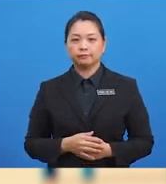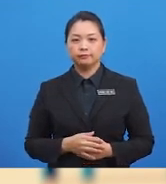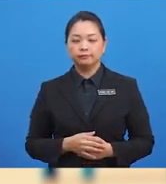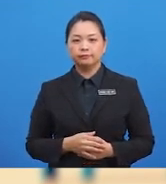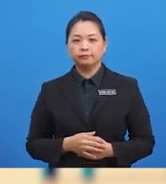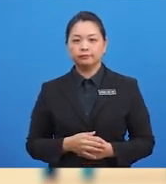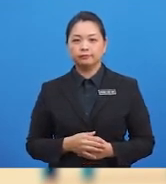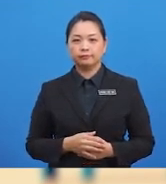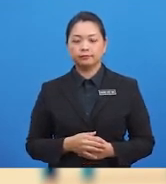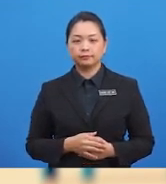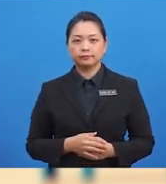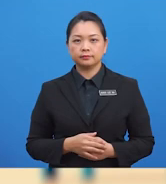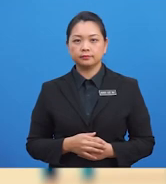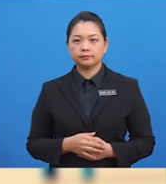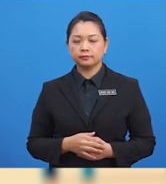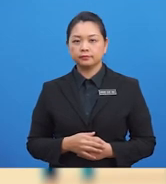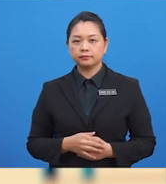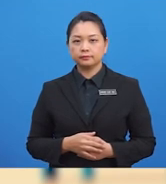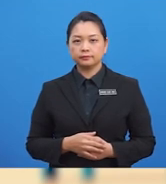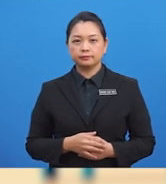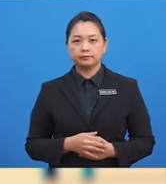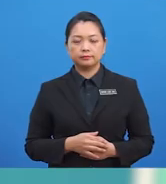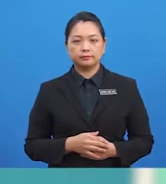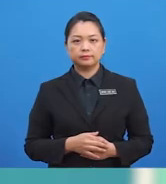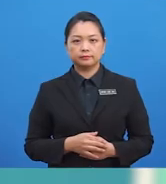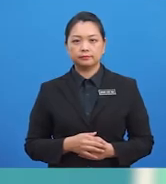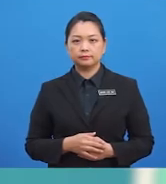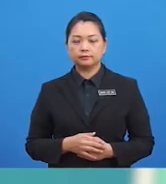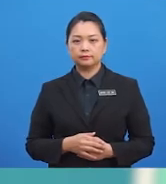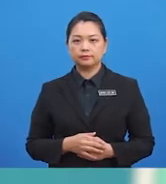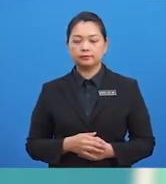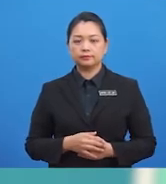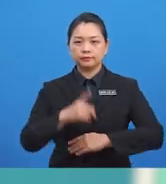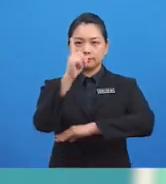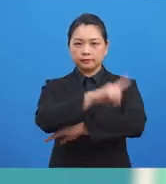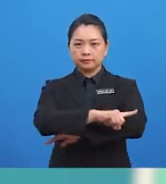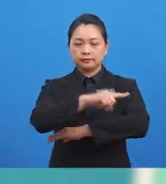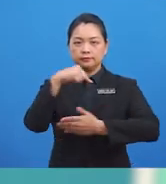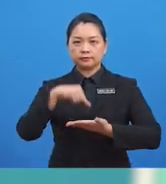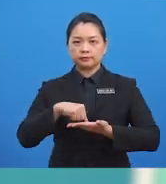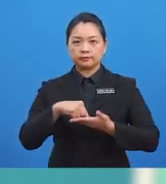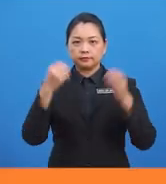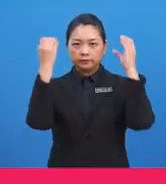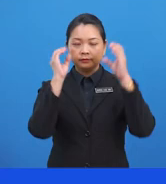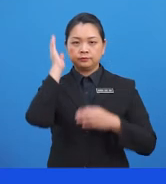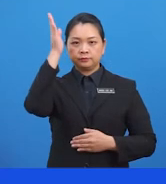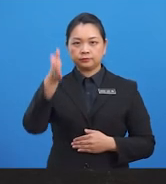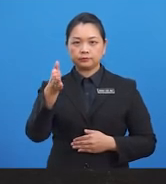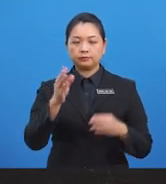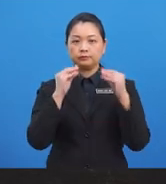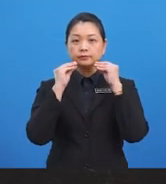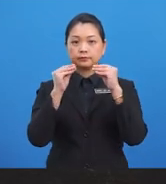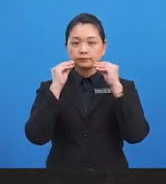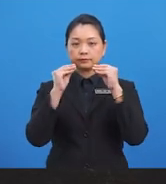dari SMK Taman Sirampai, Kuala Lumpur. Pada hari ini, saya akan mengajar